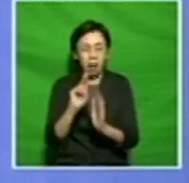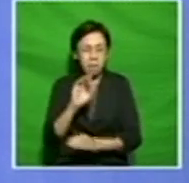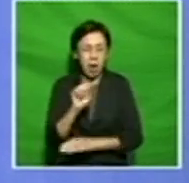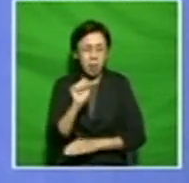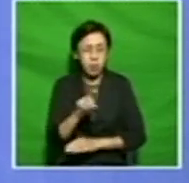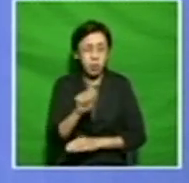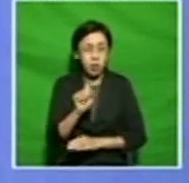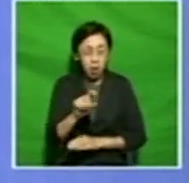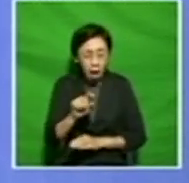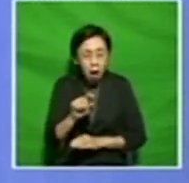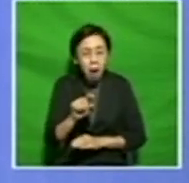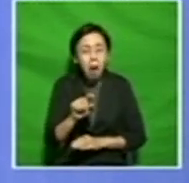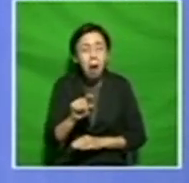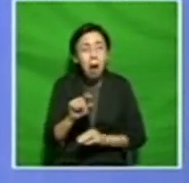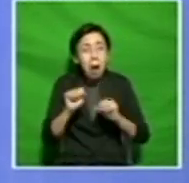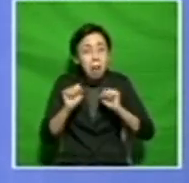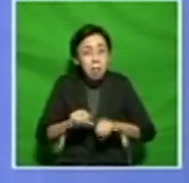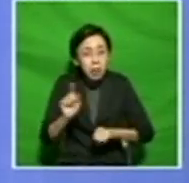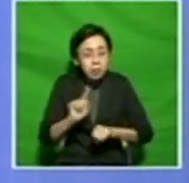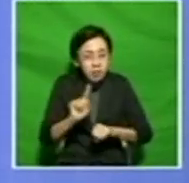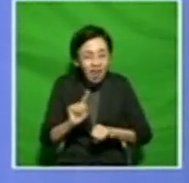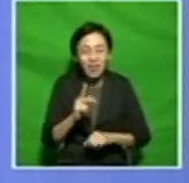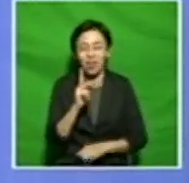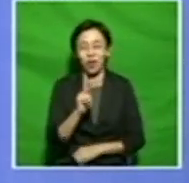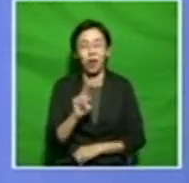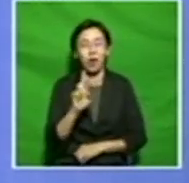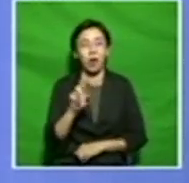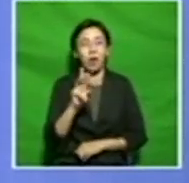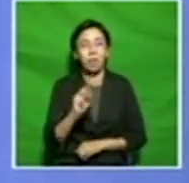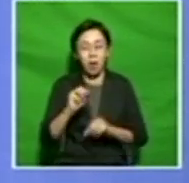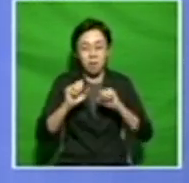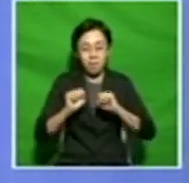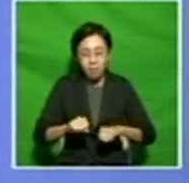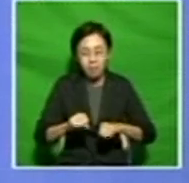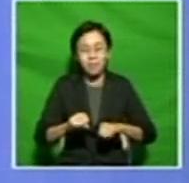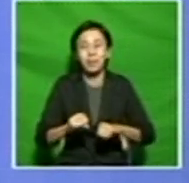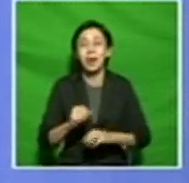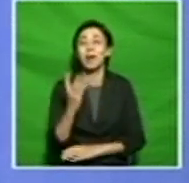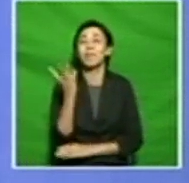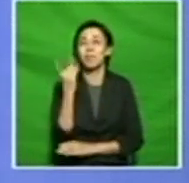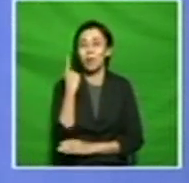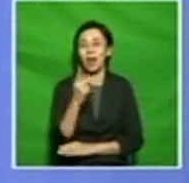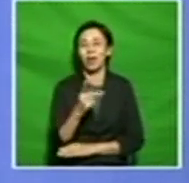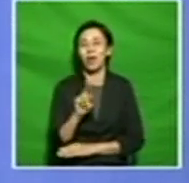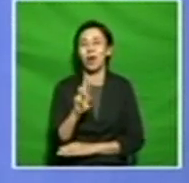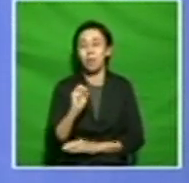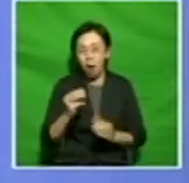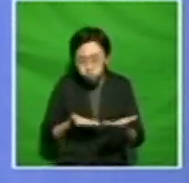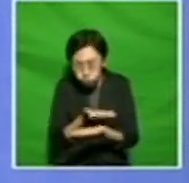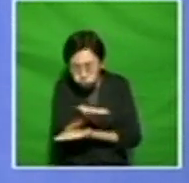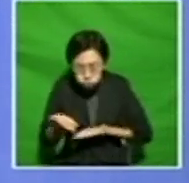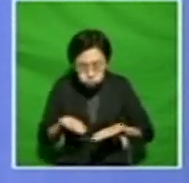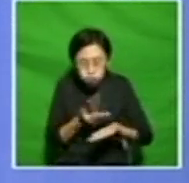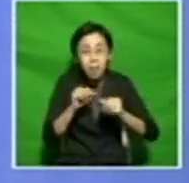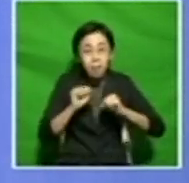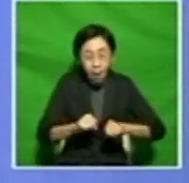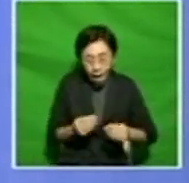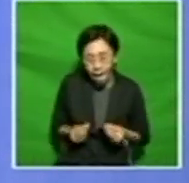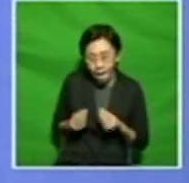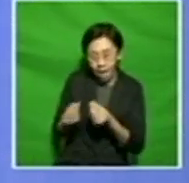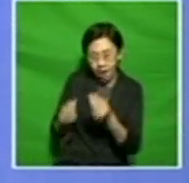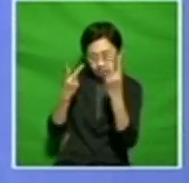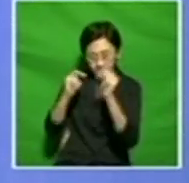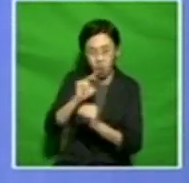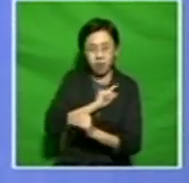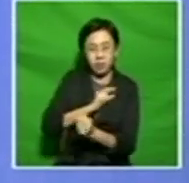นตรีซึ่งคณะรัฐมนตรีก็ได้มีมติแล้วเมื่อวานนี้และให้อำนาจนายกรัฐมนตรีเ